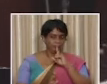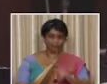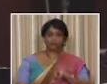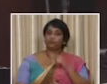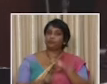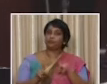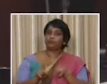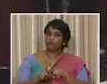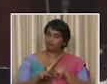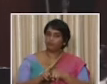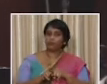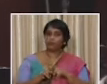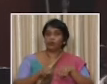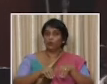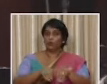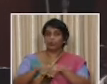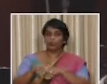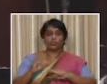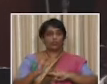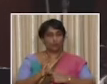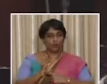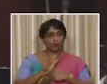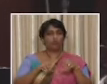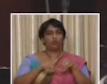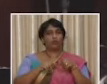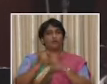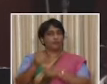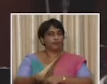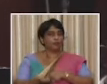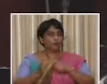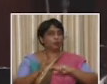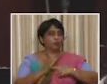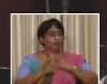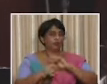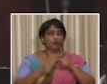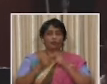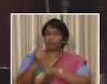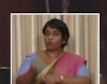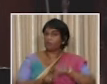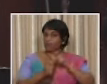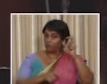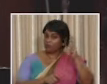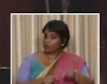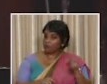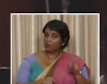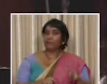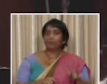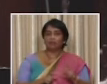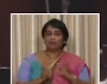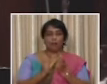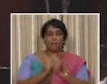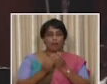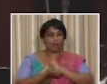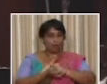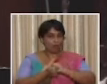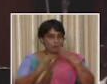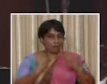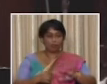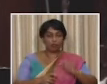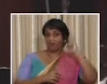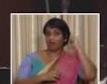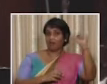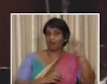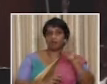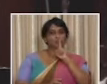ඒ වගේම තමයි කෘෂි උපකරණ. දැන් කෘෂි උපකරණ ගත්තොත් දැන් ගොවියා මේ රටේ මඩ හොදාගත් කල ගොවියා රජා